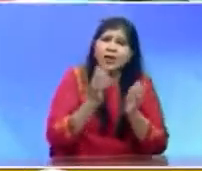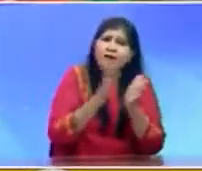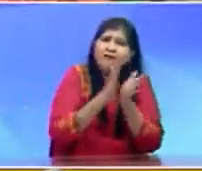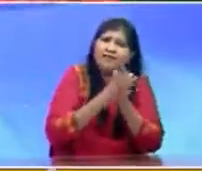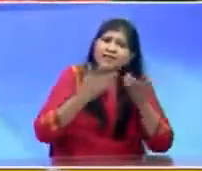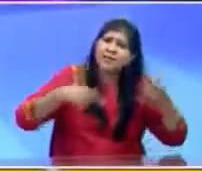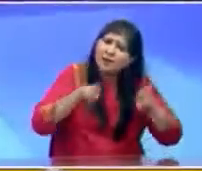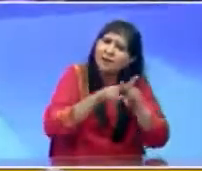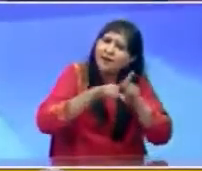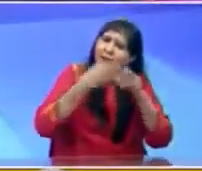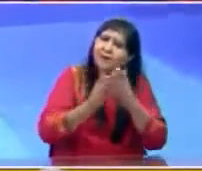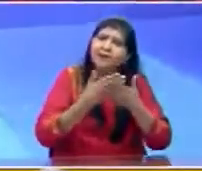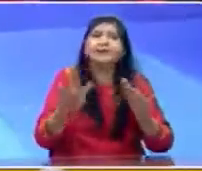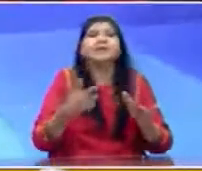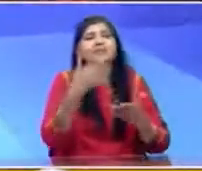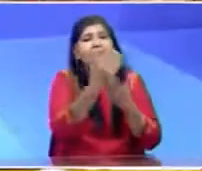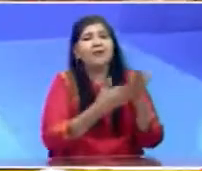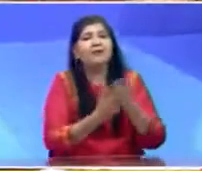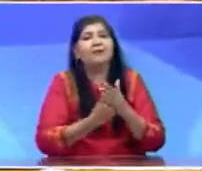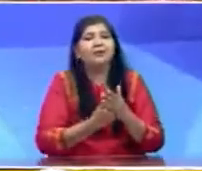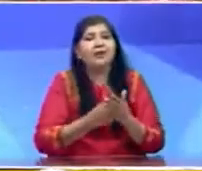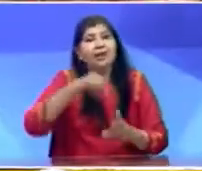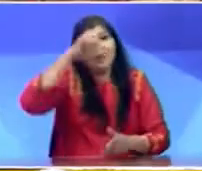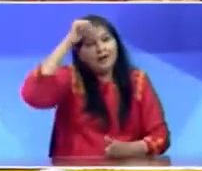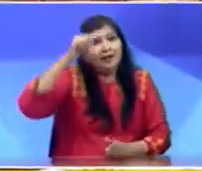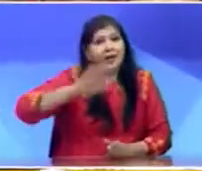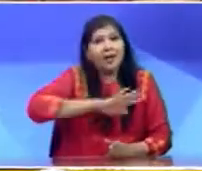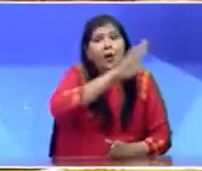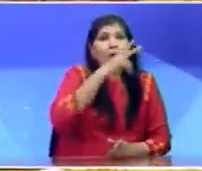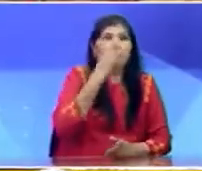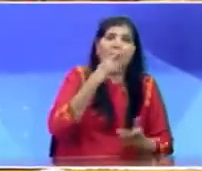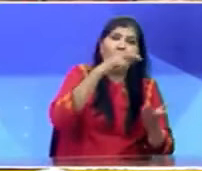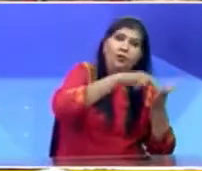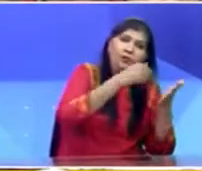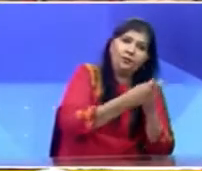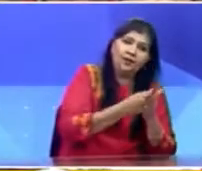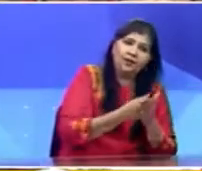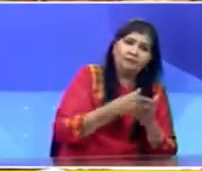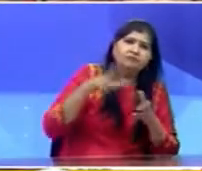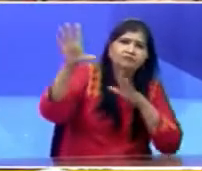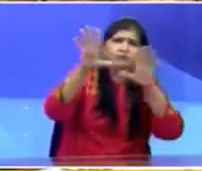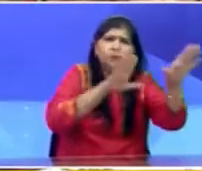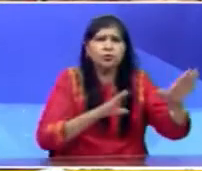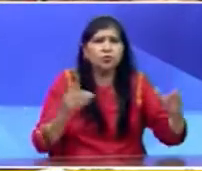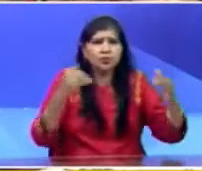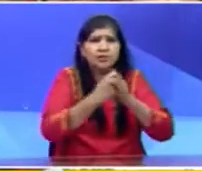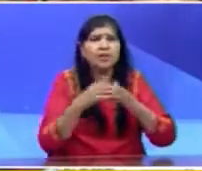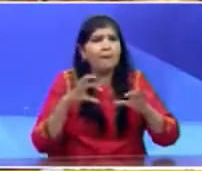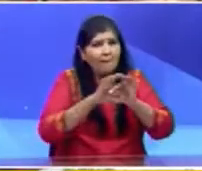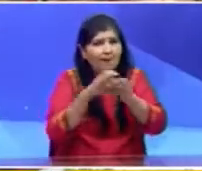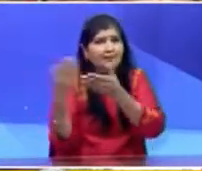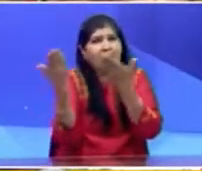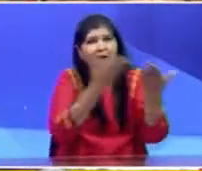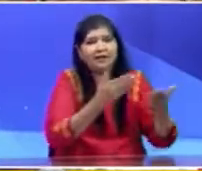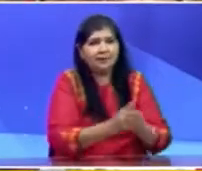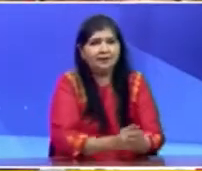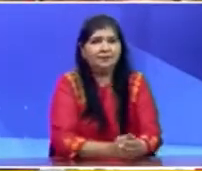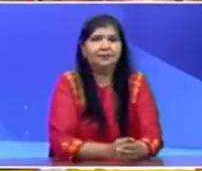इस मेले में देश भर के पर्यटक दूर दूर से हिस्सा लेने के लिए आते